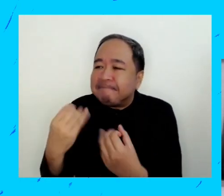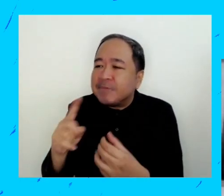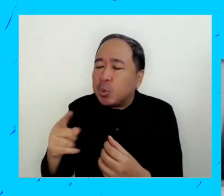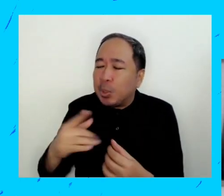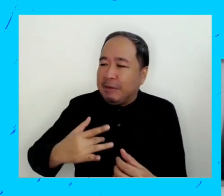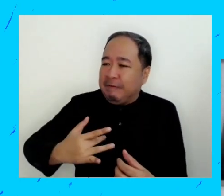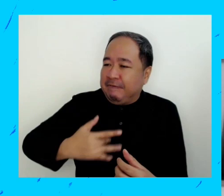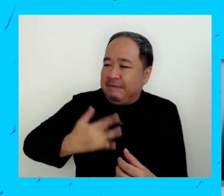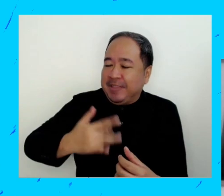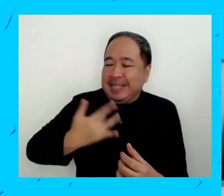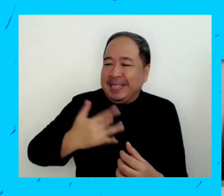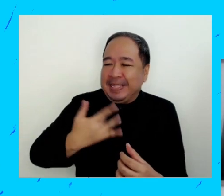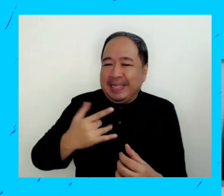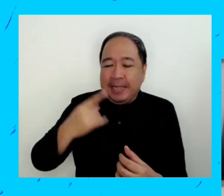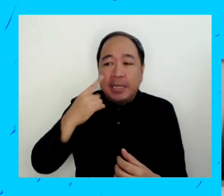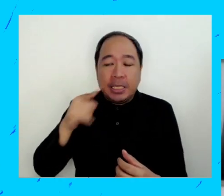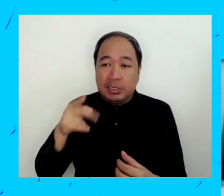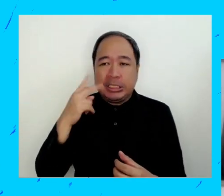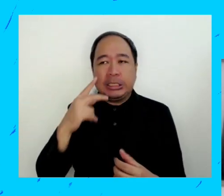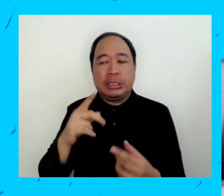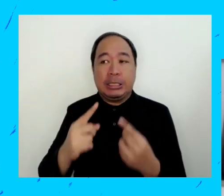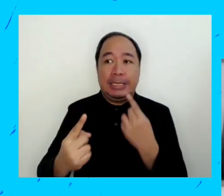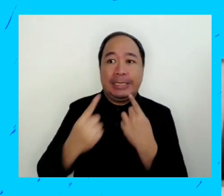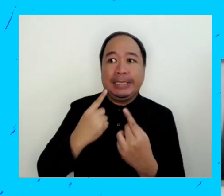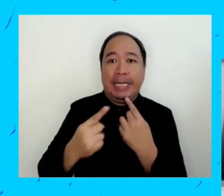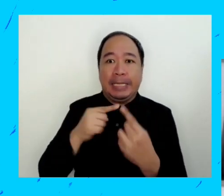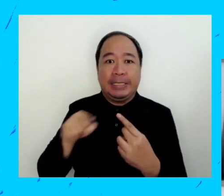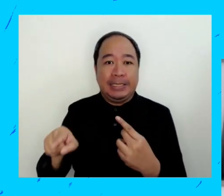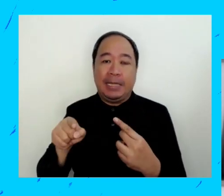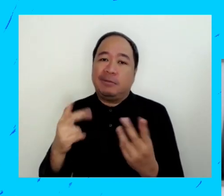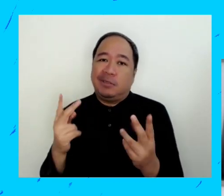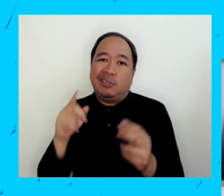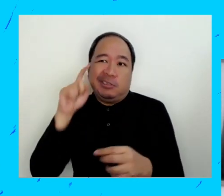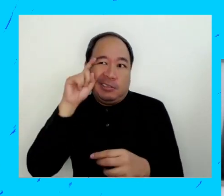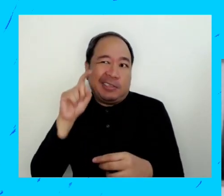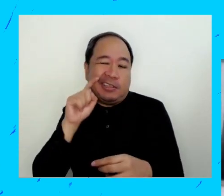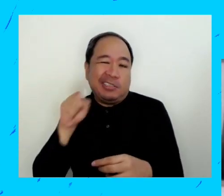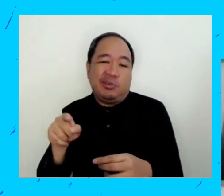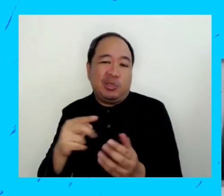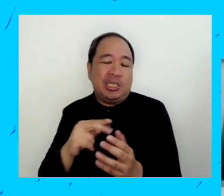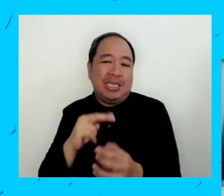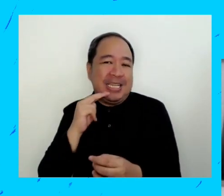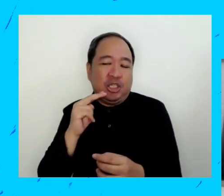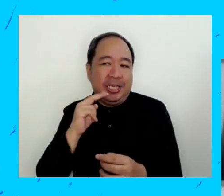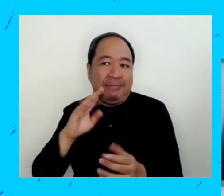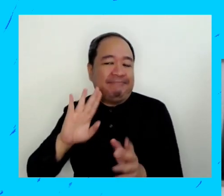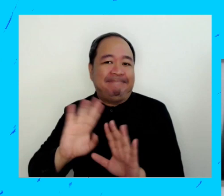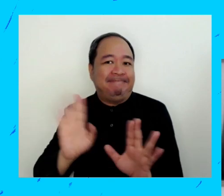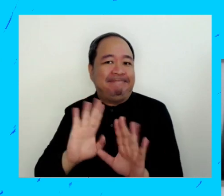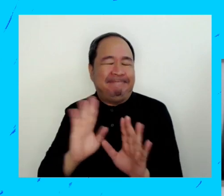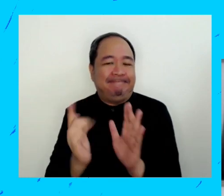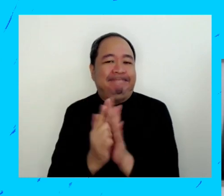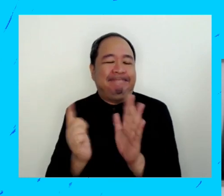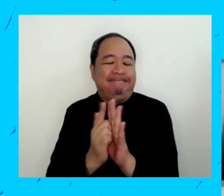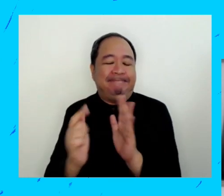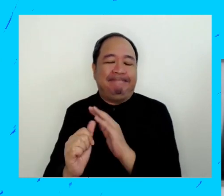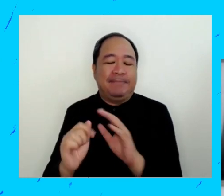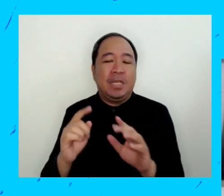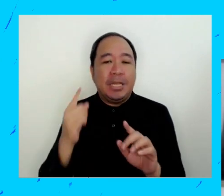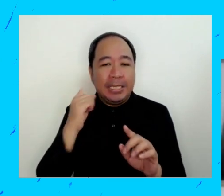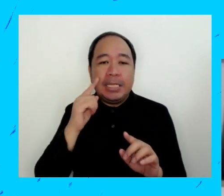de faire en sorte qu'ils se sentent un tabou au Nigeria spécifiquement. Donc, je pense